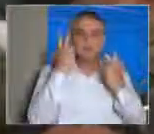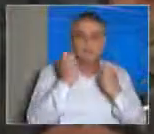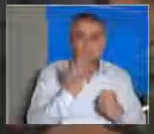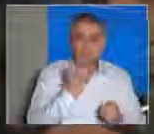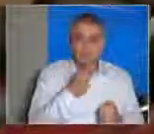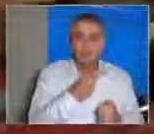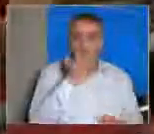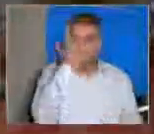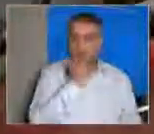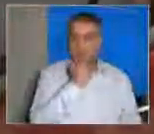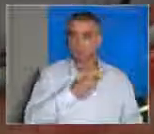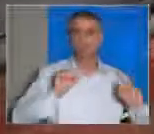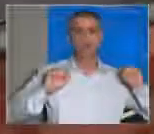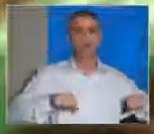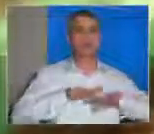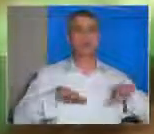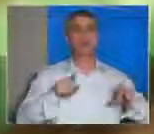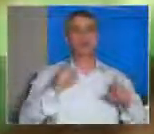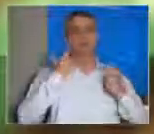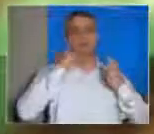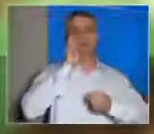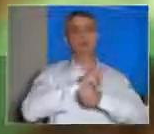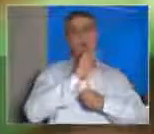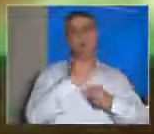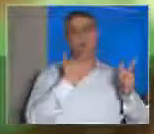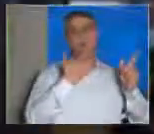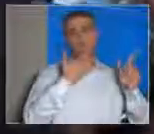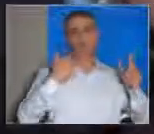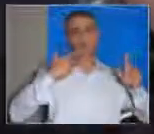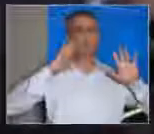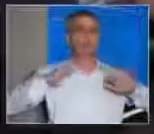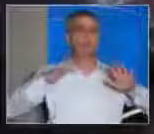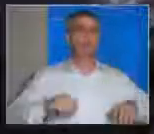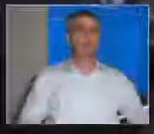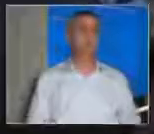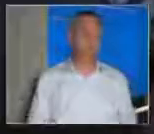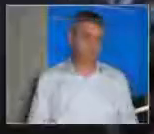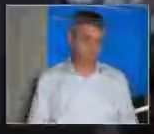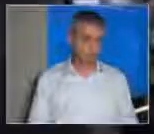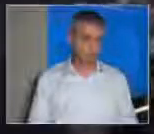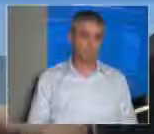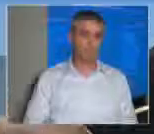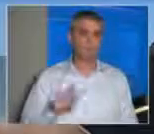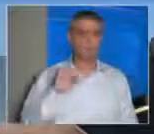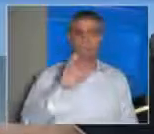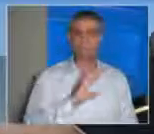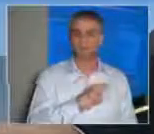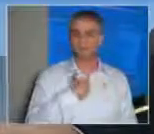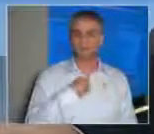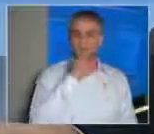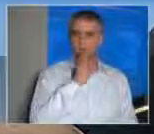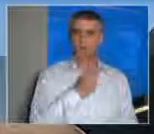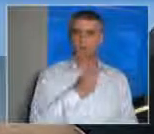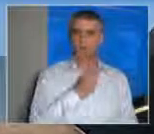הישראלית היא שחמאס כריבון בשטח יחוף את מרותו על הג'יהאד האיסלאמי. אוקיי. לילך, אני רוצה לשאול